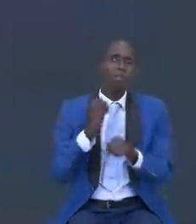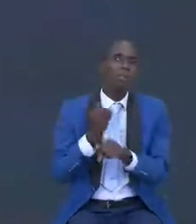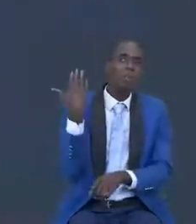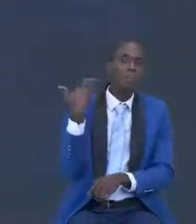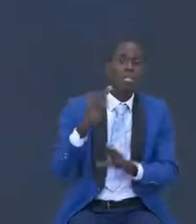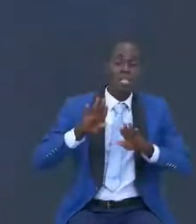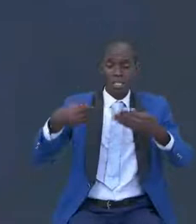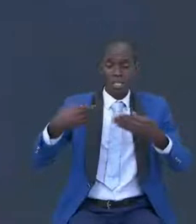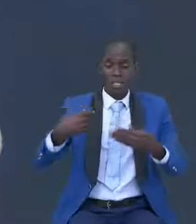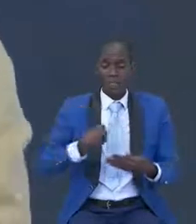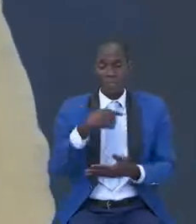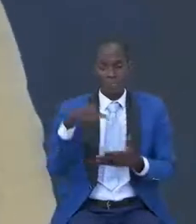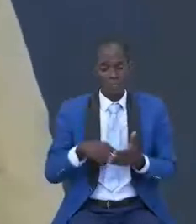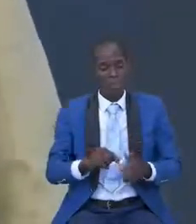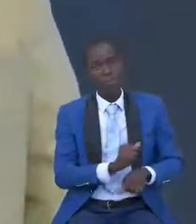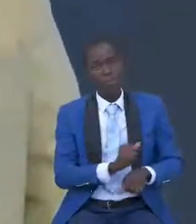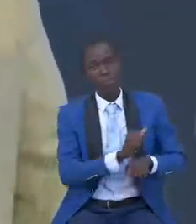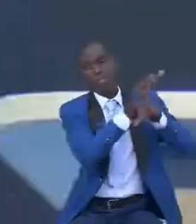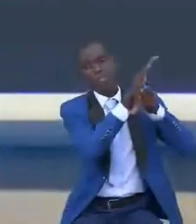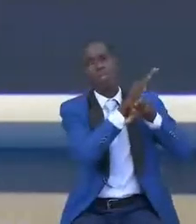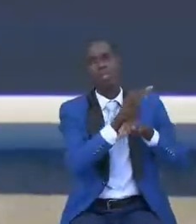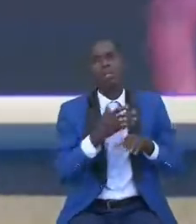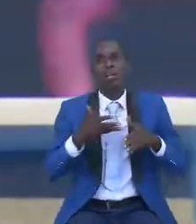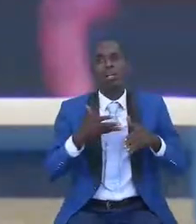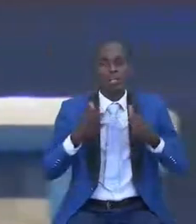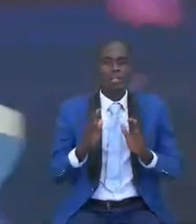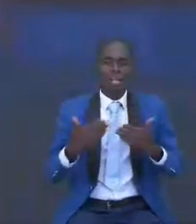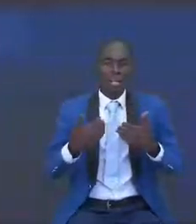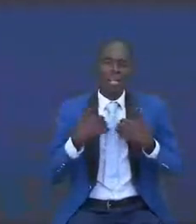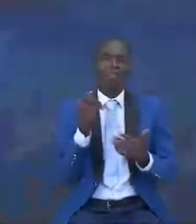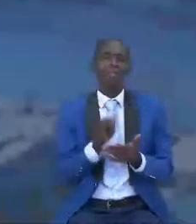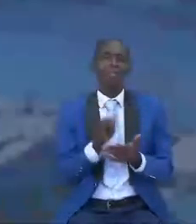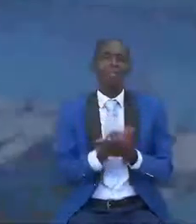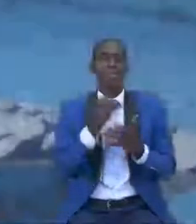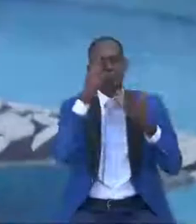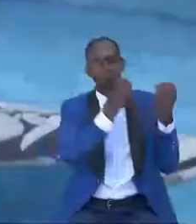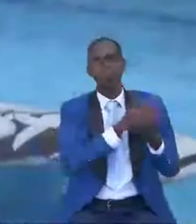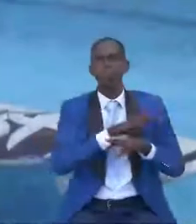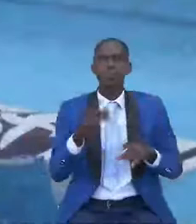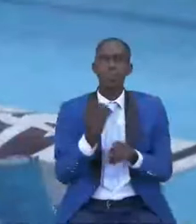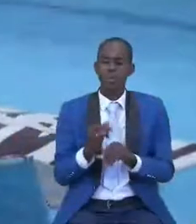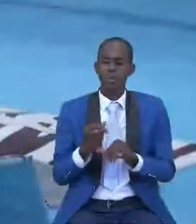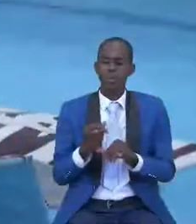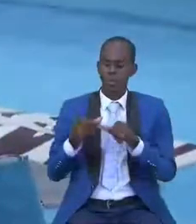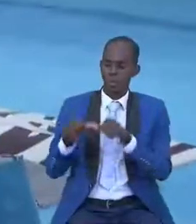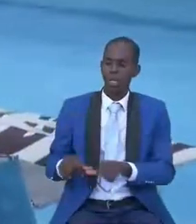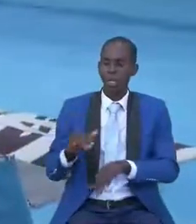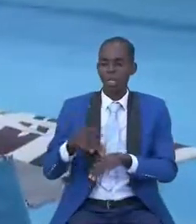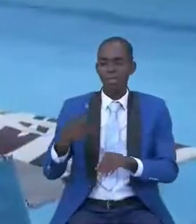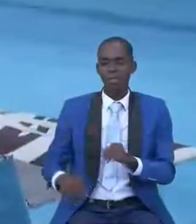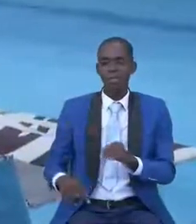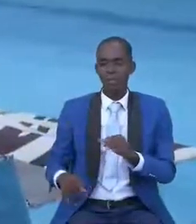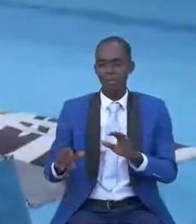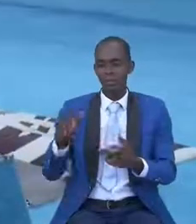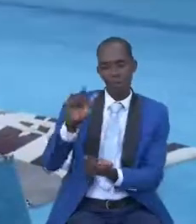je l'étais quand j'avais 40 ans. Donne-moi cette montagne. Ayons cela et ne